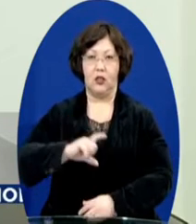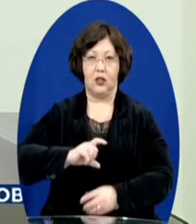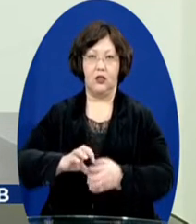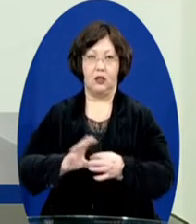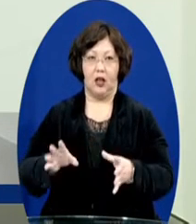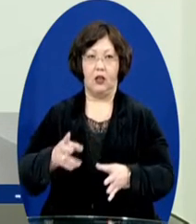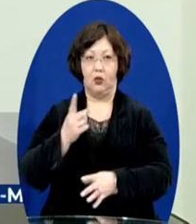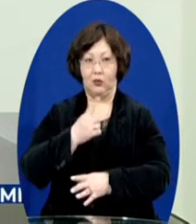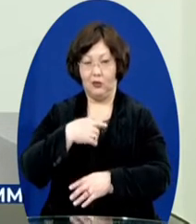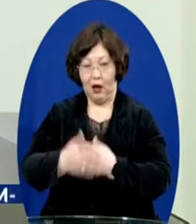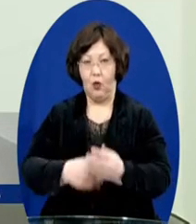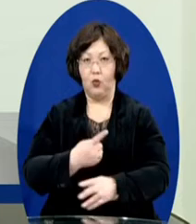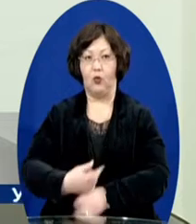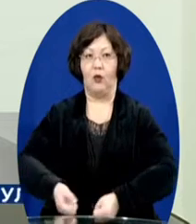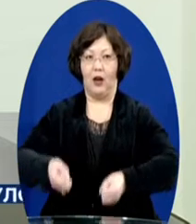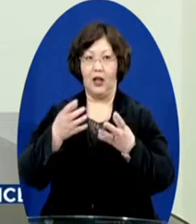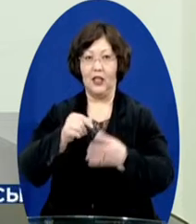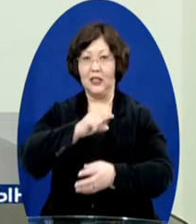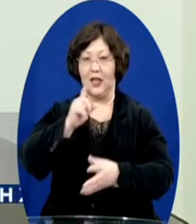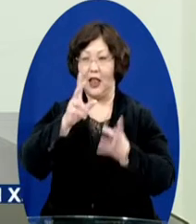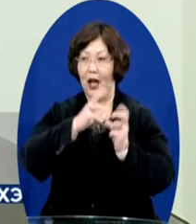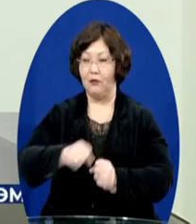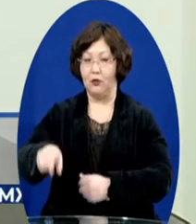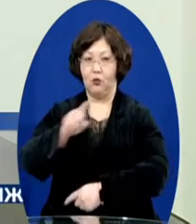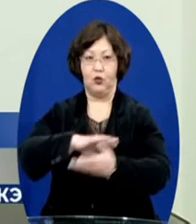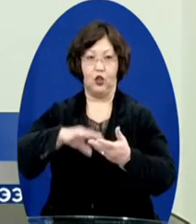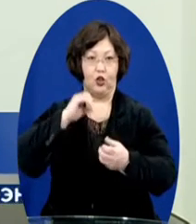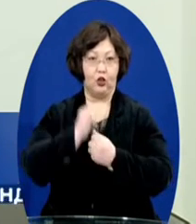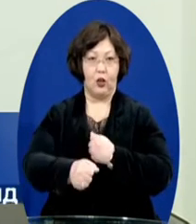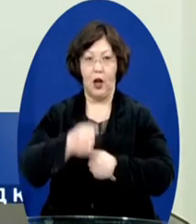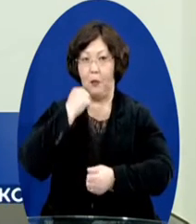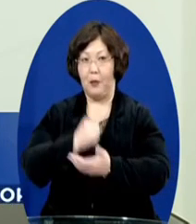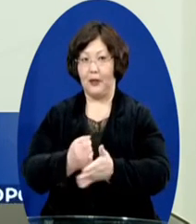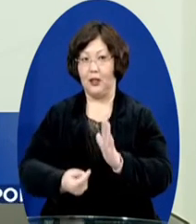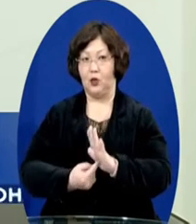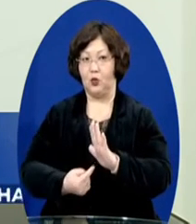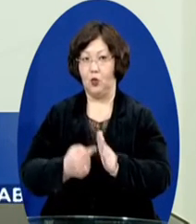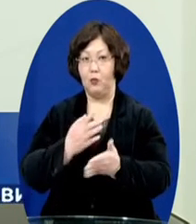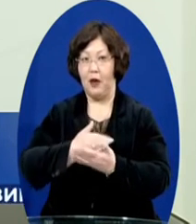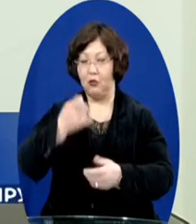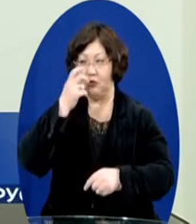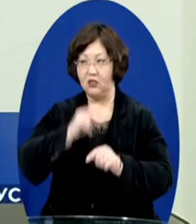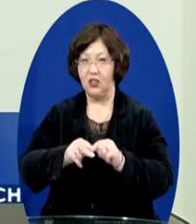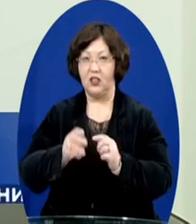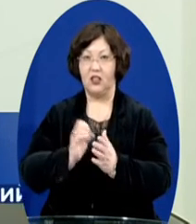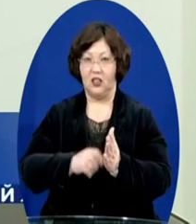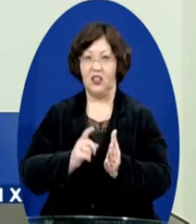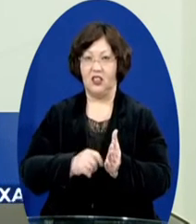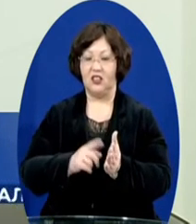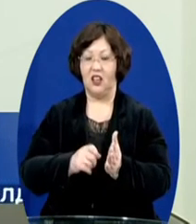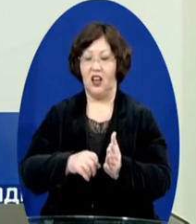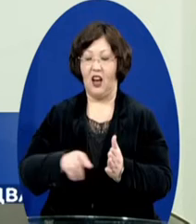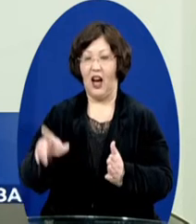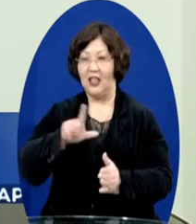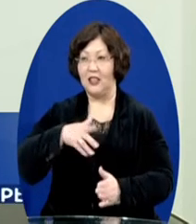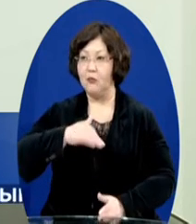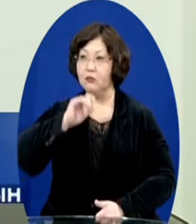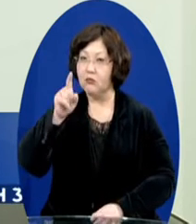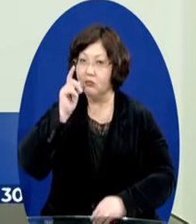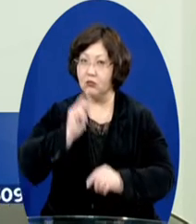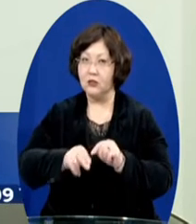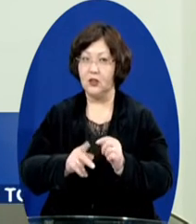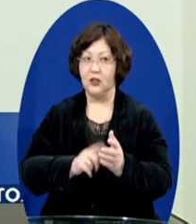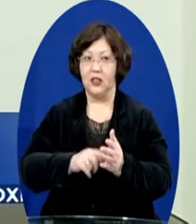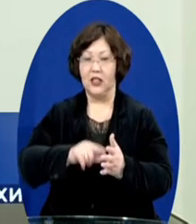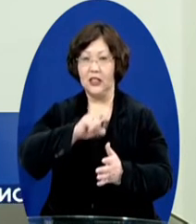зээлд ямар нэг төлөвлөгдөх баталгаа байна уу? Баталгаа гаргасан байна уу гэдгийг үзэх ёстой. Тэгэхээр чад дээр нөх хэрэгтэй бол нөгөө талаар бас зээлийг